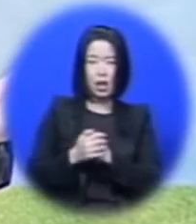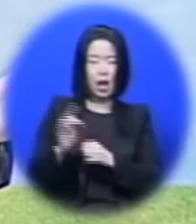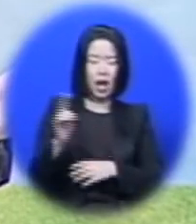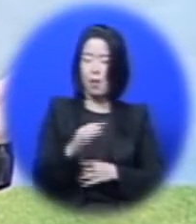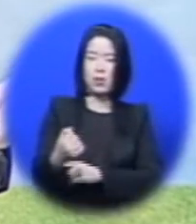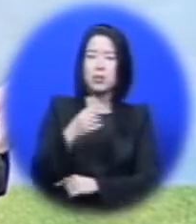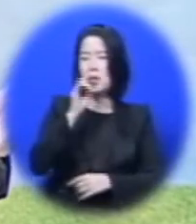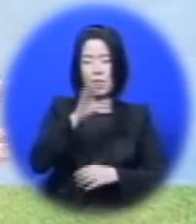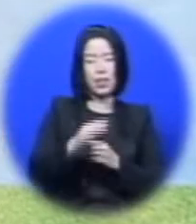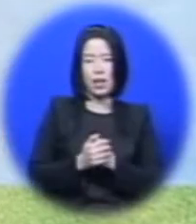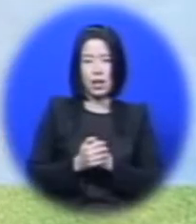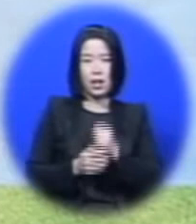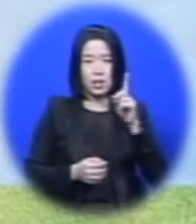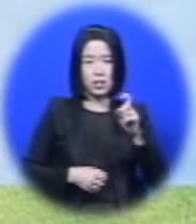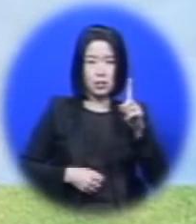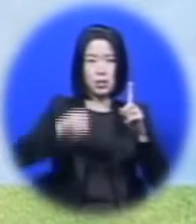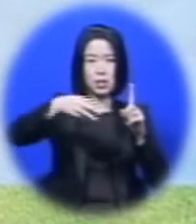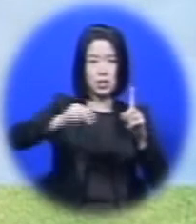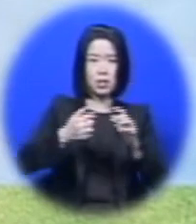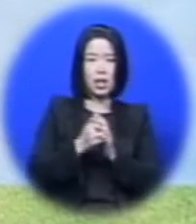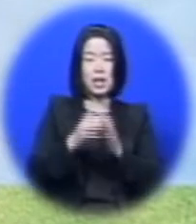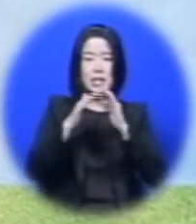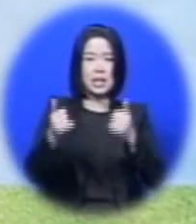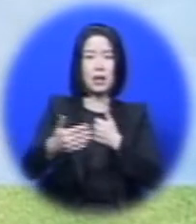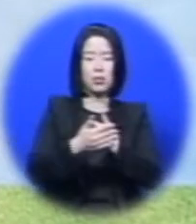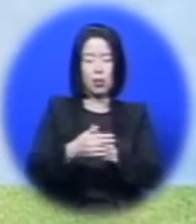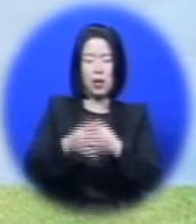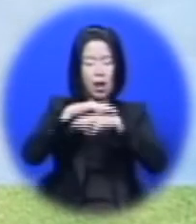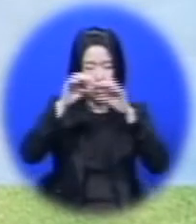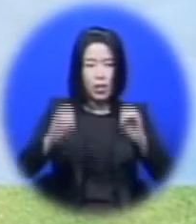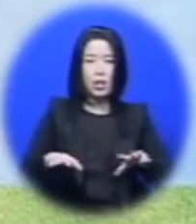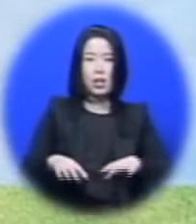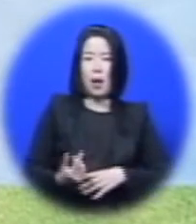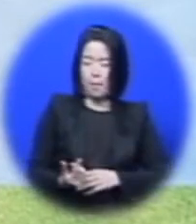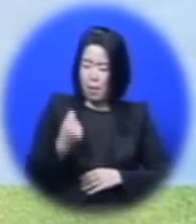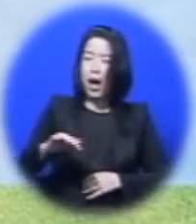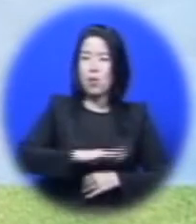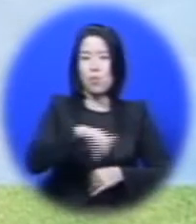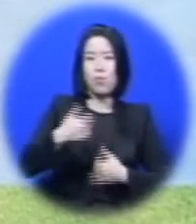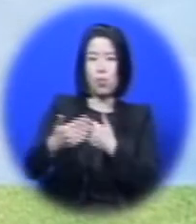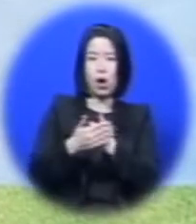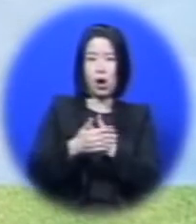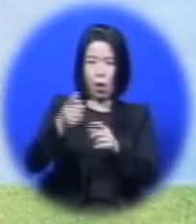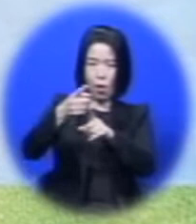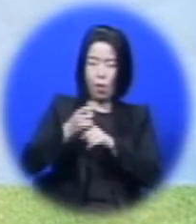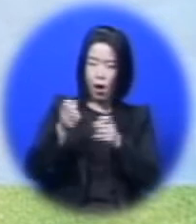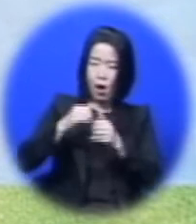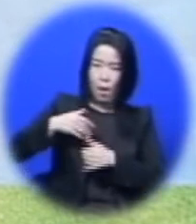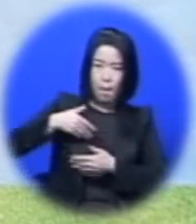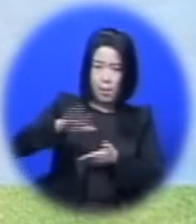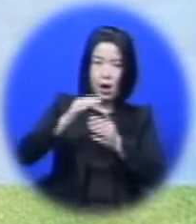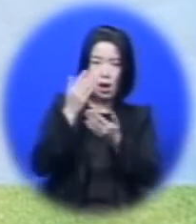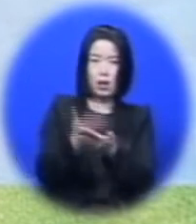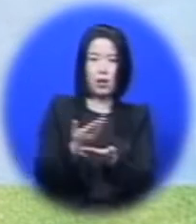것. 11절에 사람의 도움이 헛되니 어서 우리를 도우셔서 원수들을 물리쳐